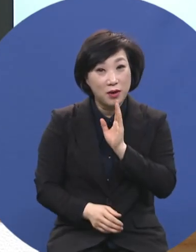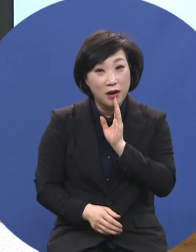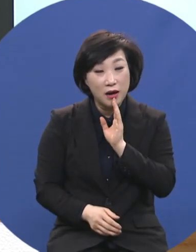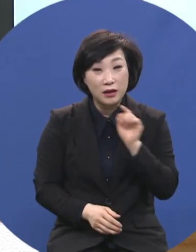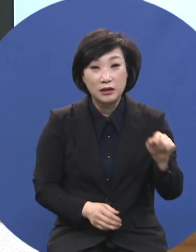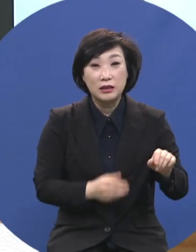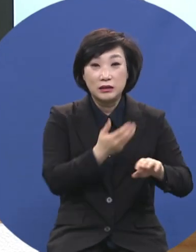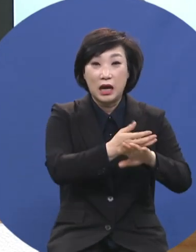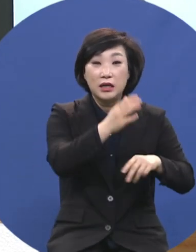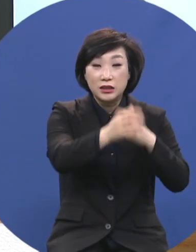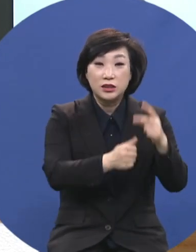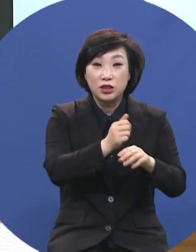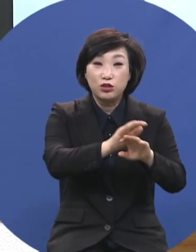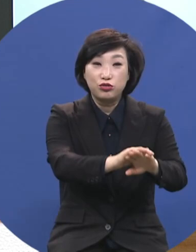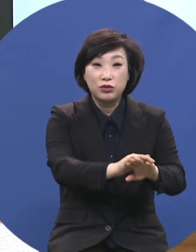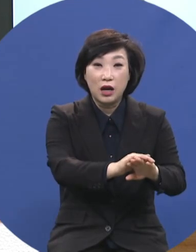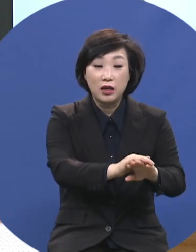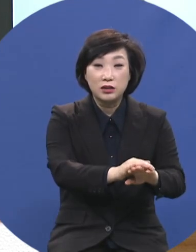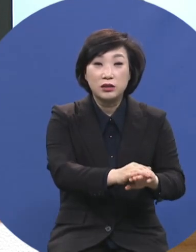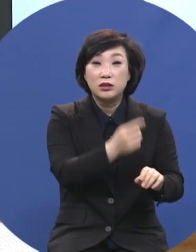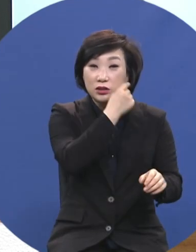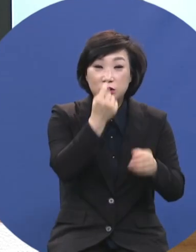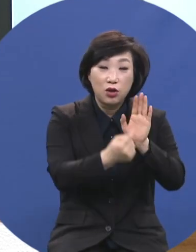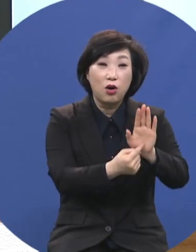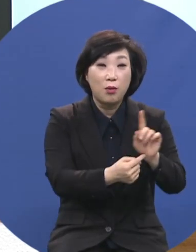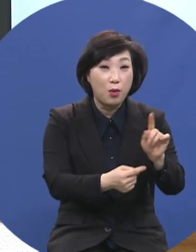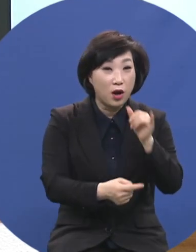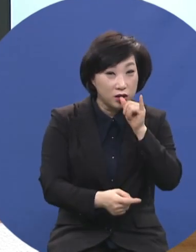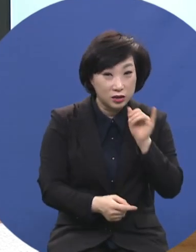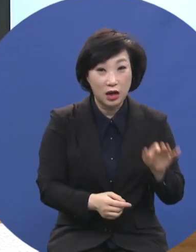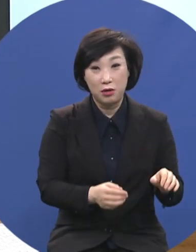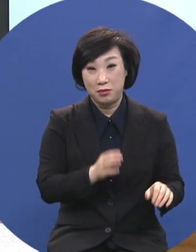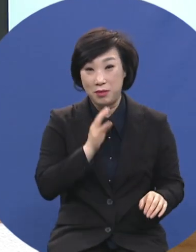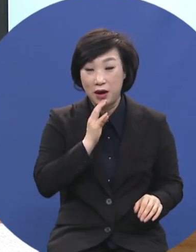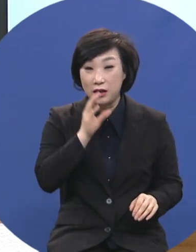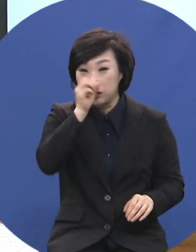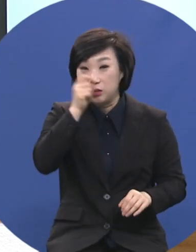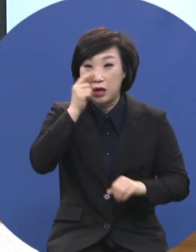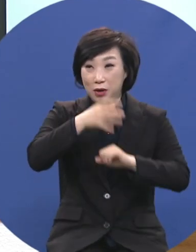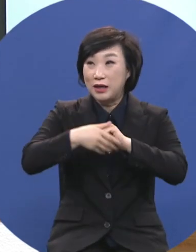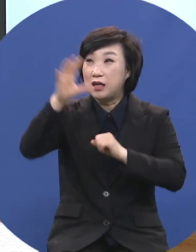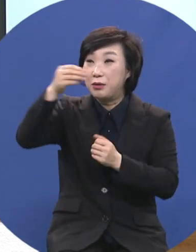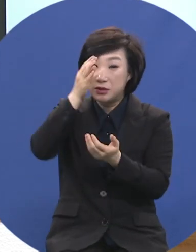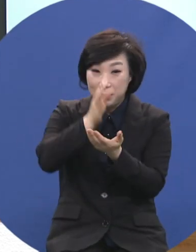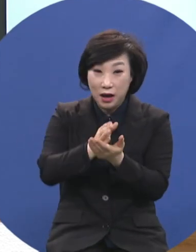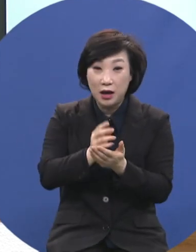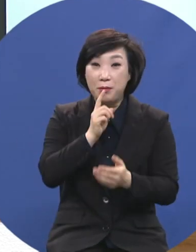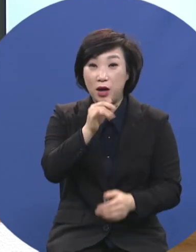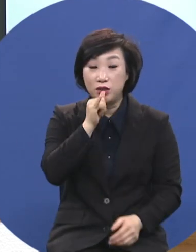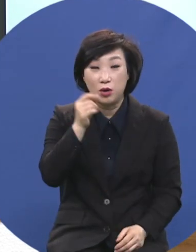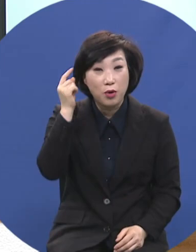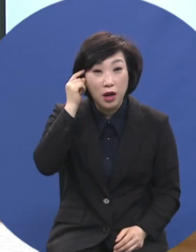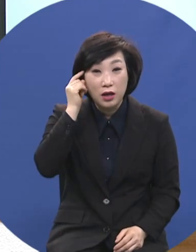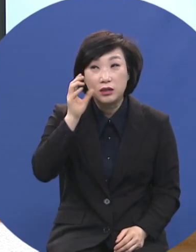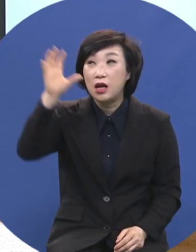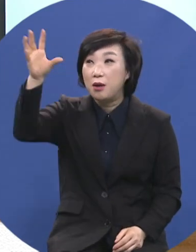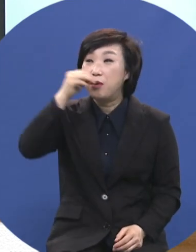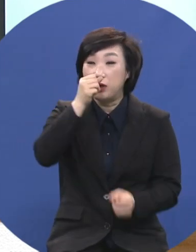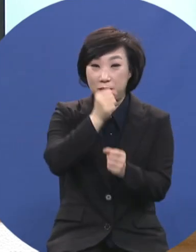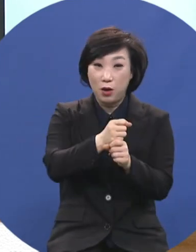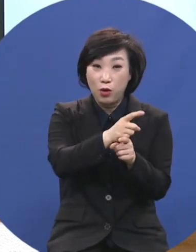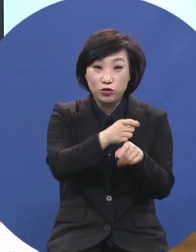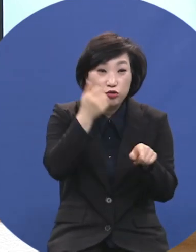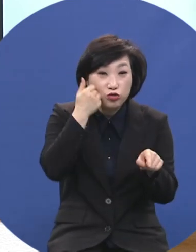신을 두게 하는 자가 있다는 증거요. 선악과를 먹지 말라 말할 때는 먹게 하는 원수가 있다는